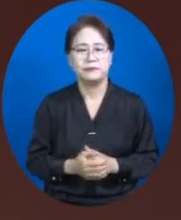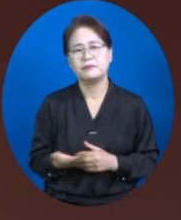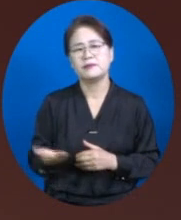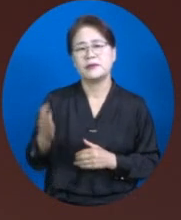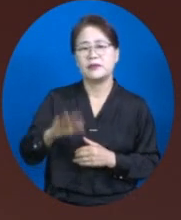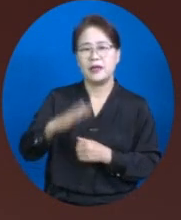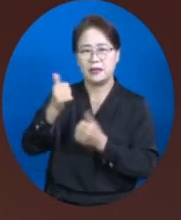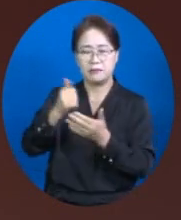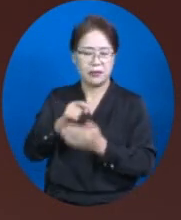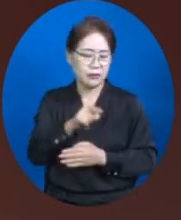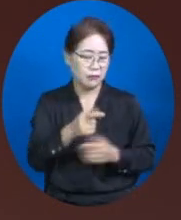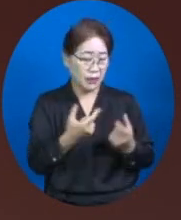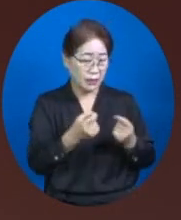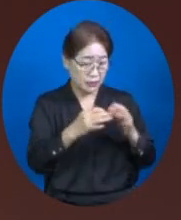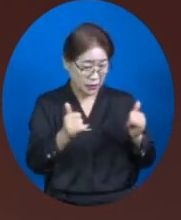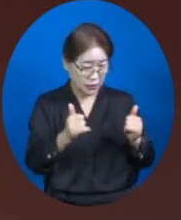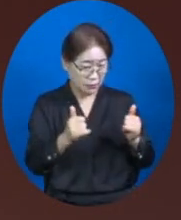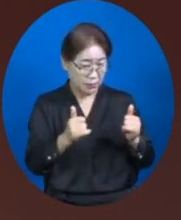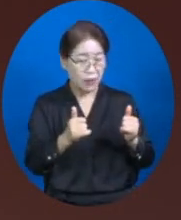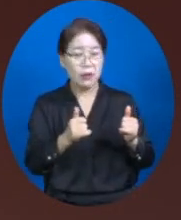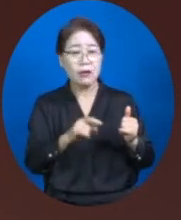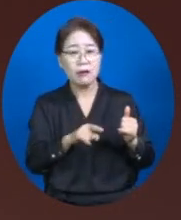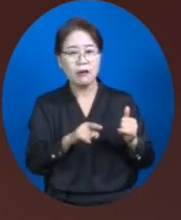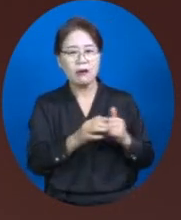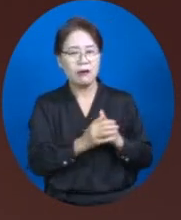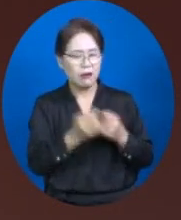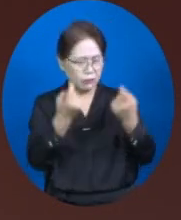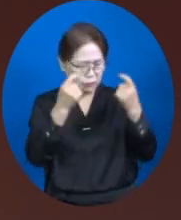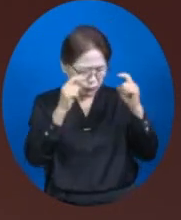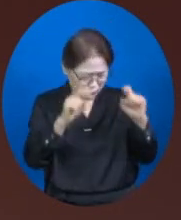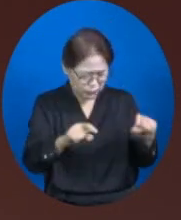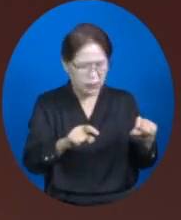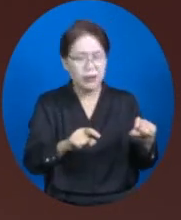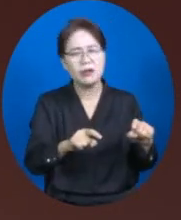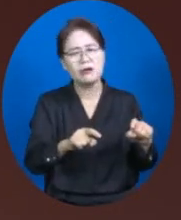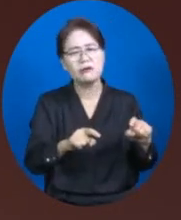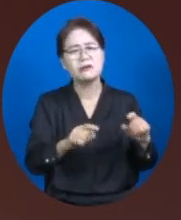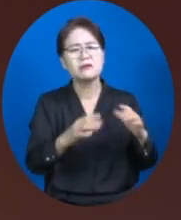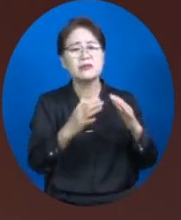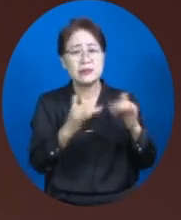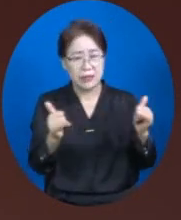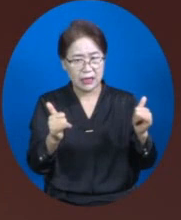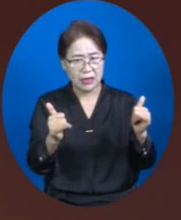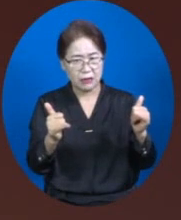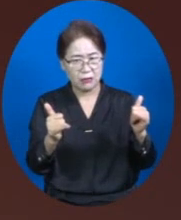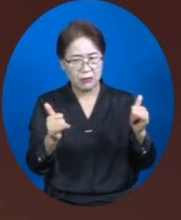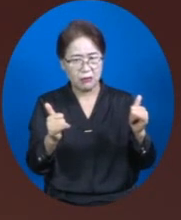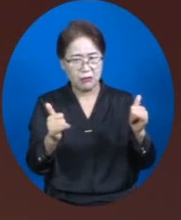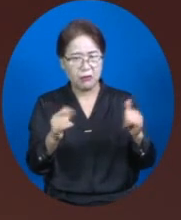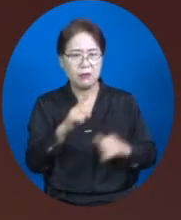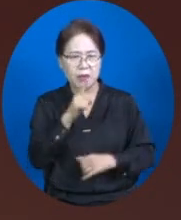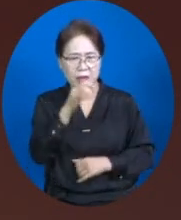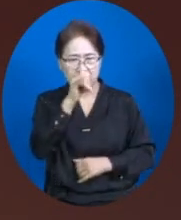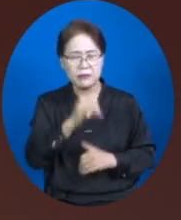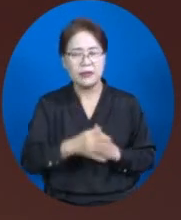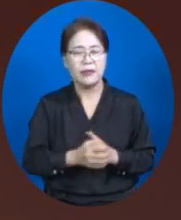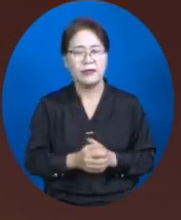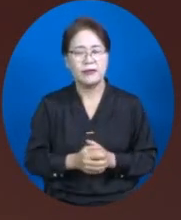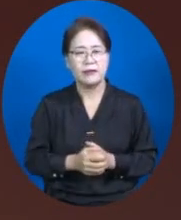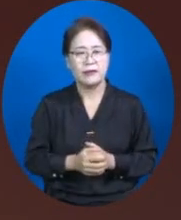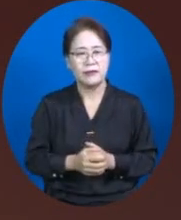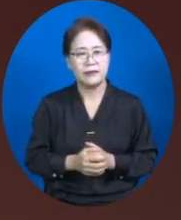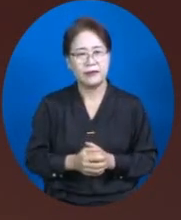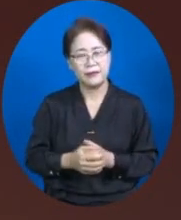그런데 하나님은 그런 사람을 뭐라고 말하죠 우둔한 마음을 가진 어리석은 자라고 말씀하고 있습니다 여러분